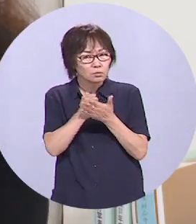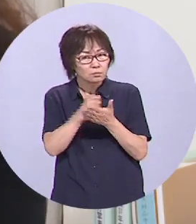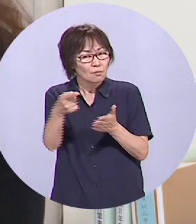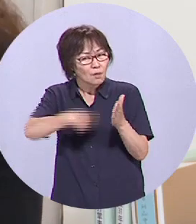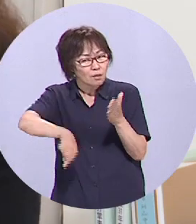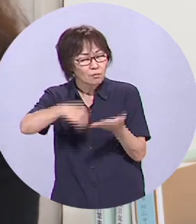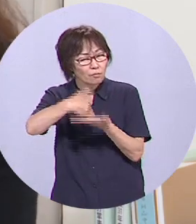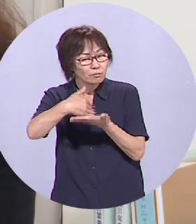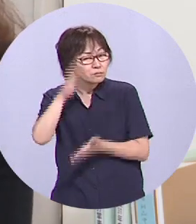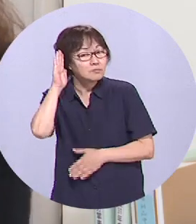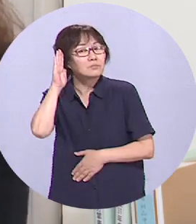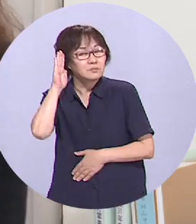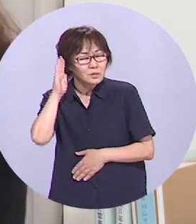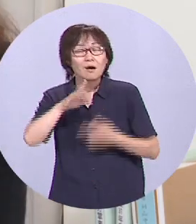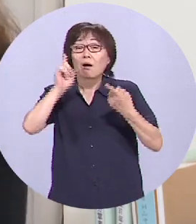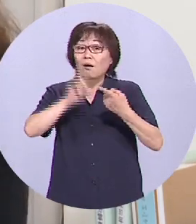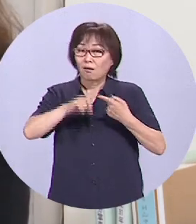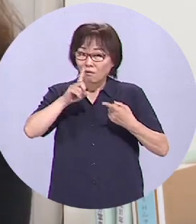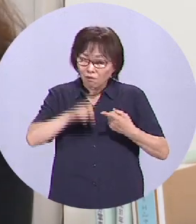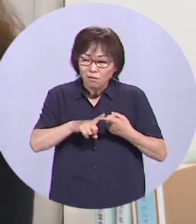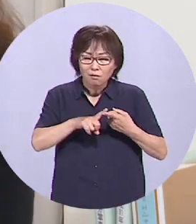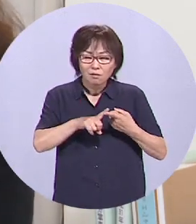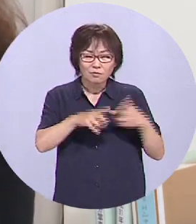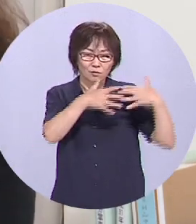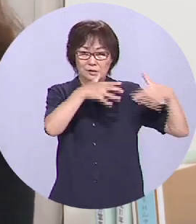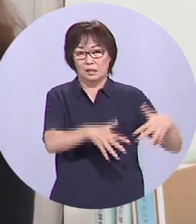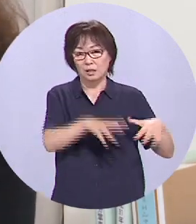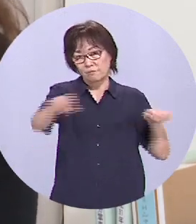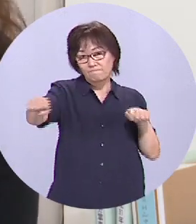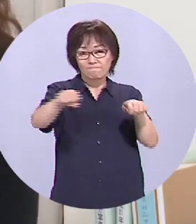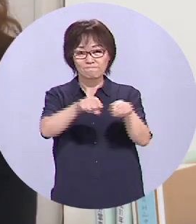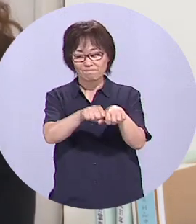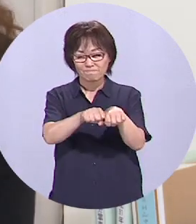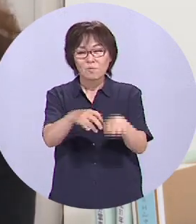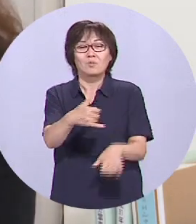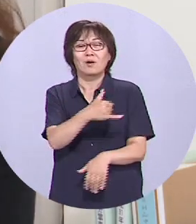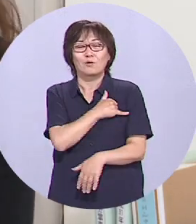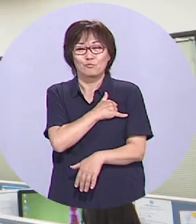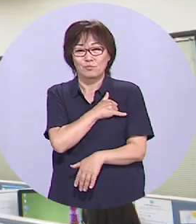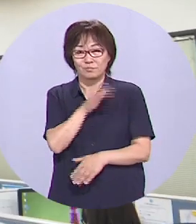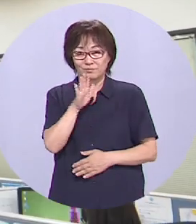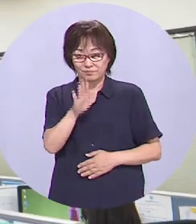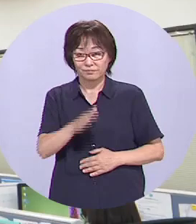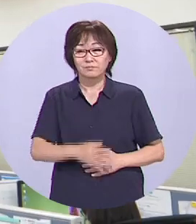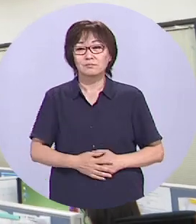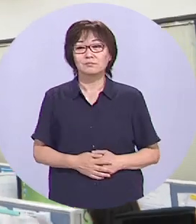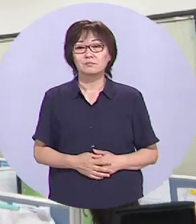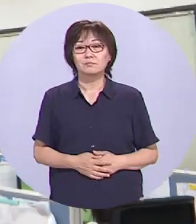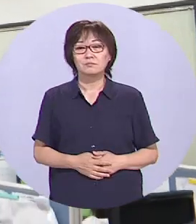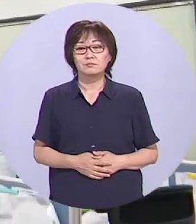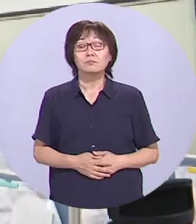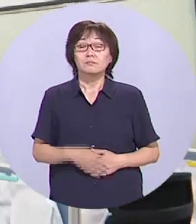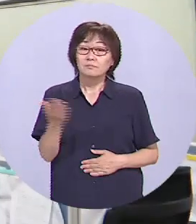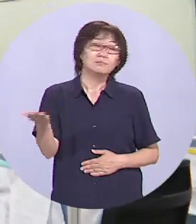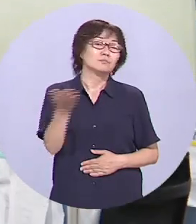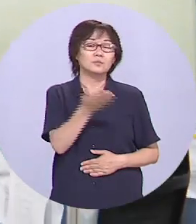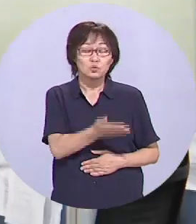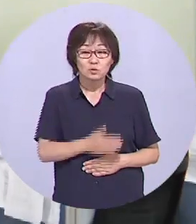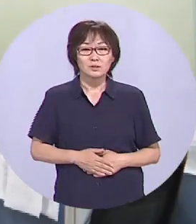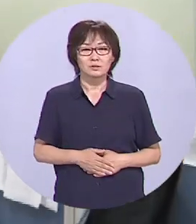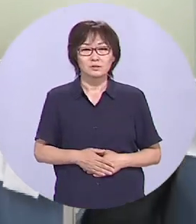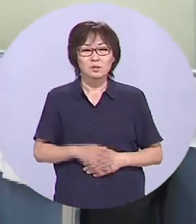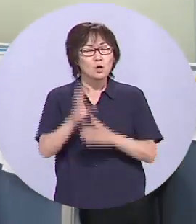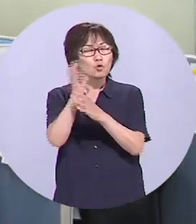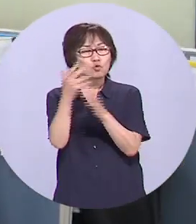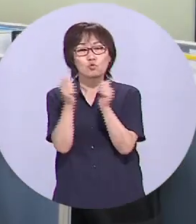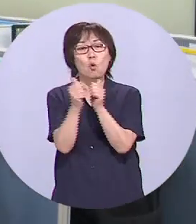適切な機関に正確におつなぎすることだと考えております。 さあ続いては救急相